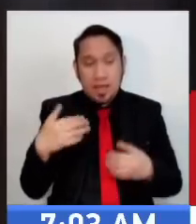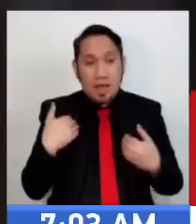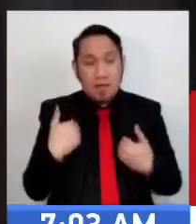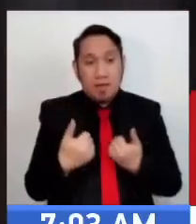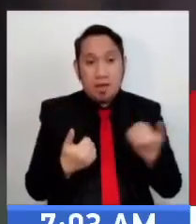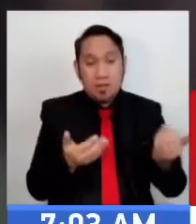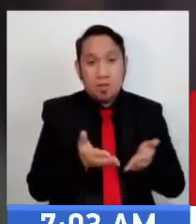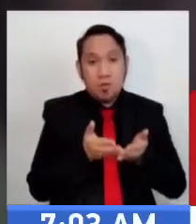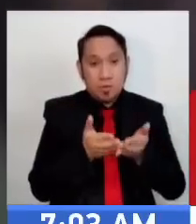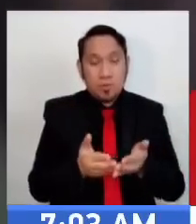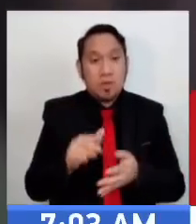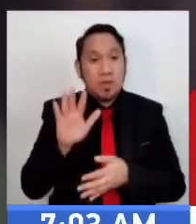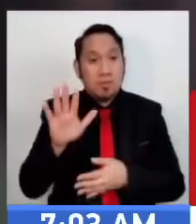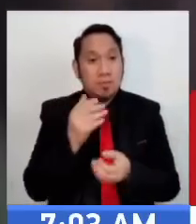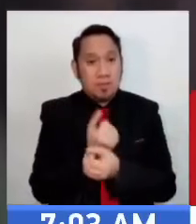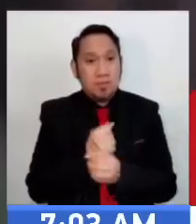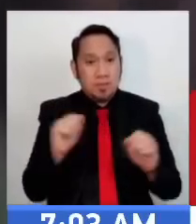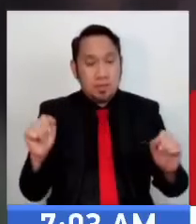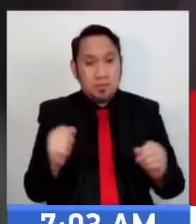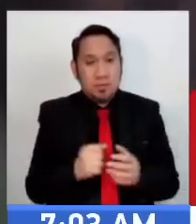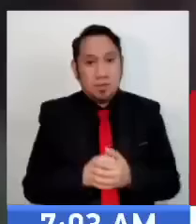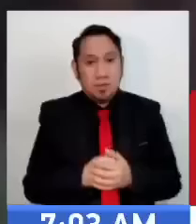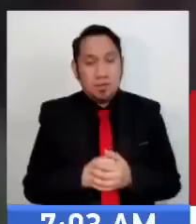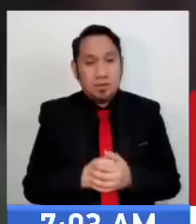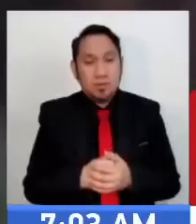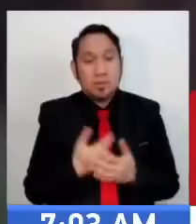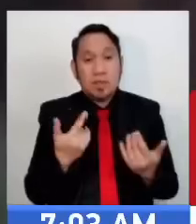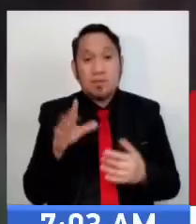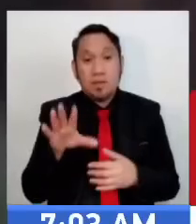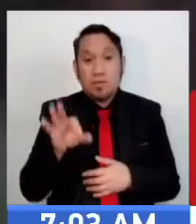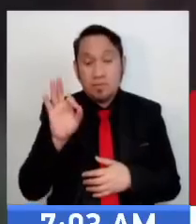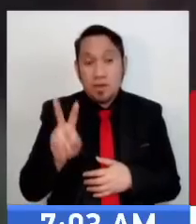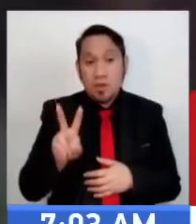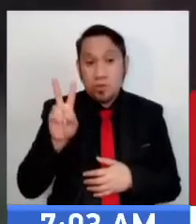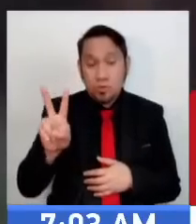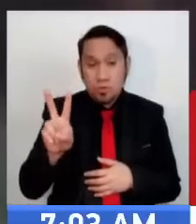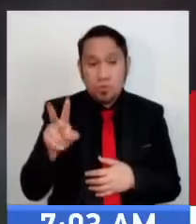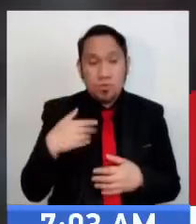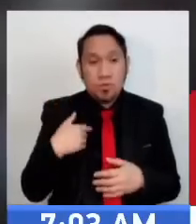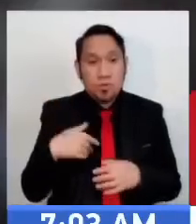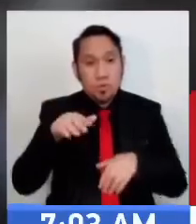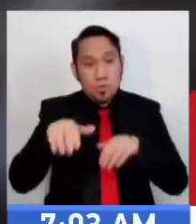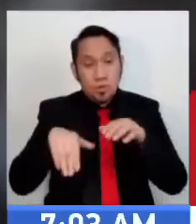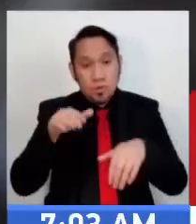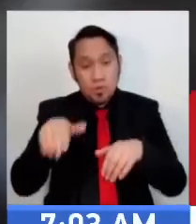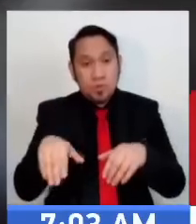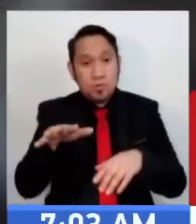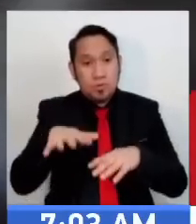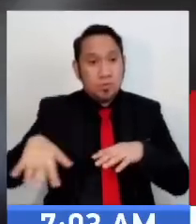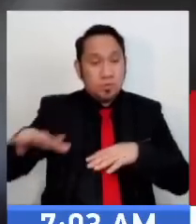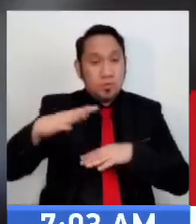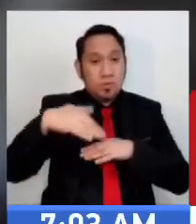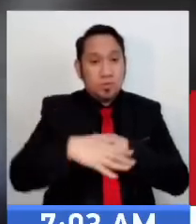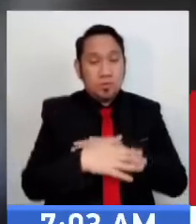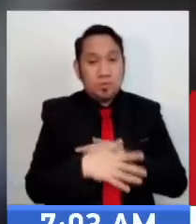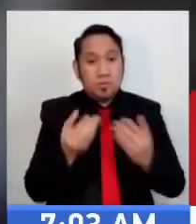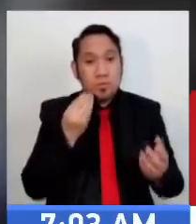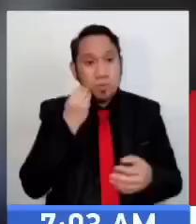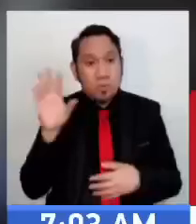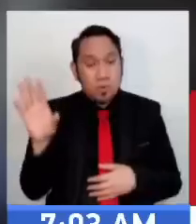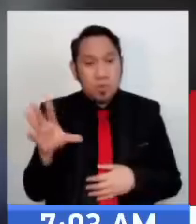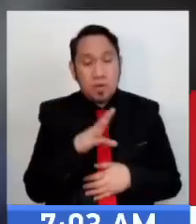sakay nito. Kalaunan ay nahanap din ang 2 pang sakay na lumangoy pala papunta sa Pampang. Pinauwi na silang lahat at maayos naman ang